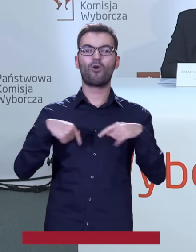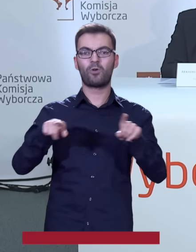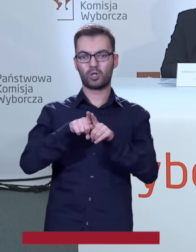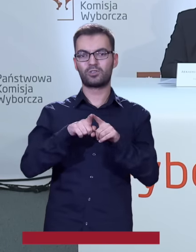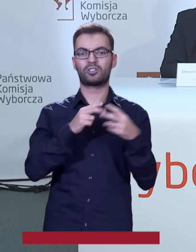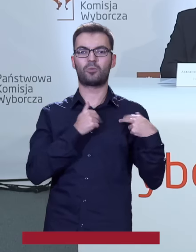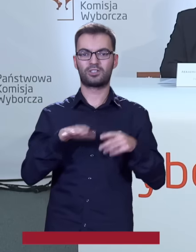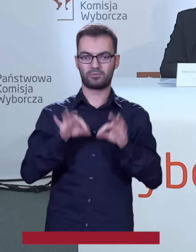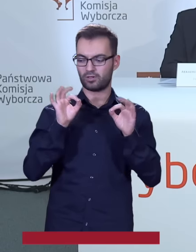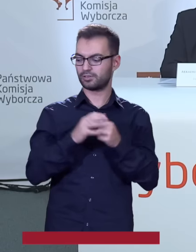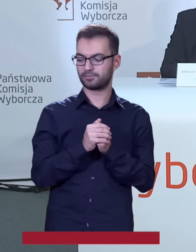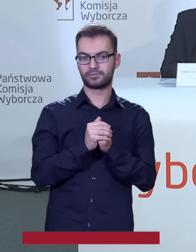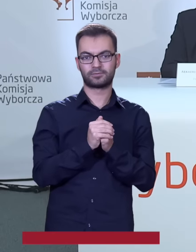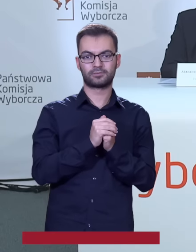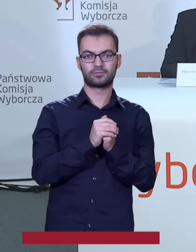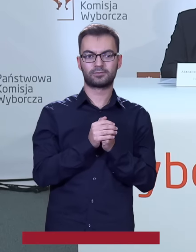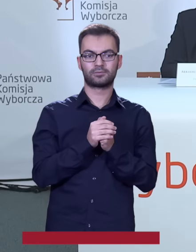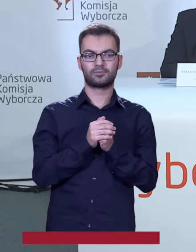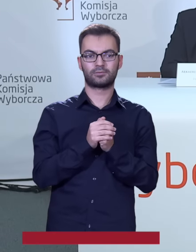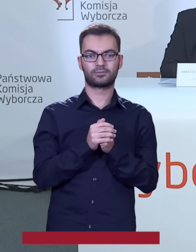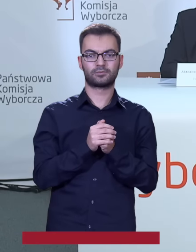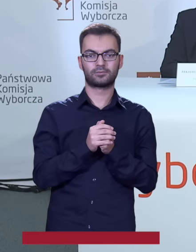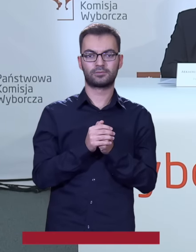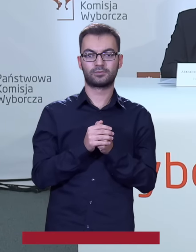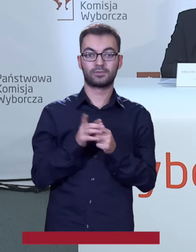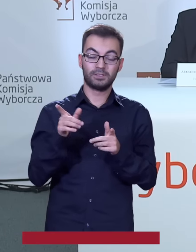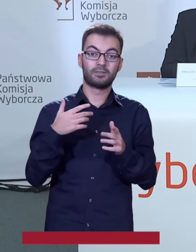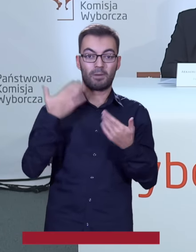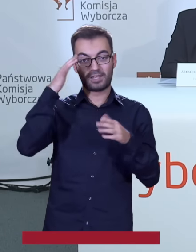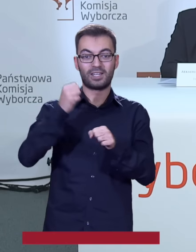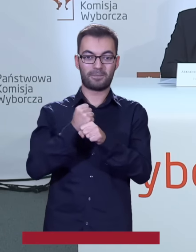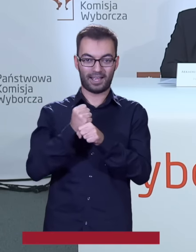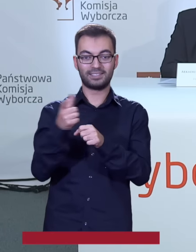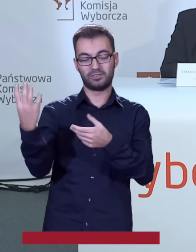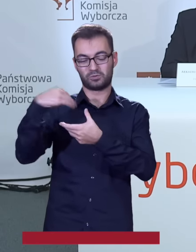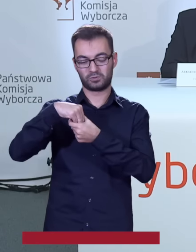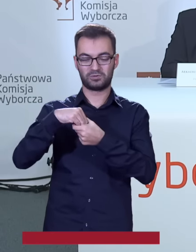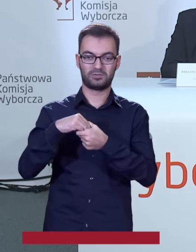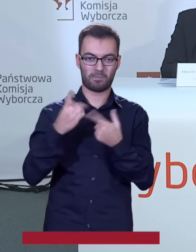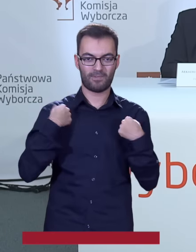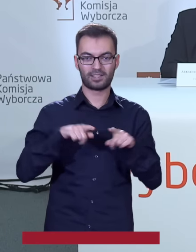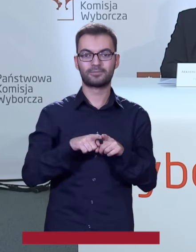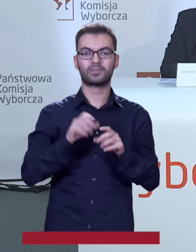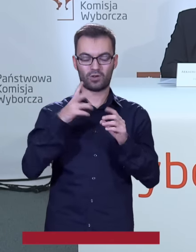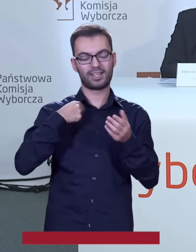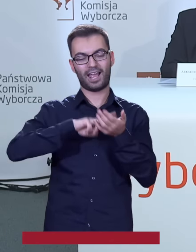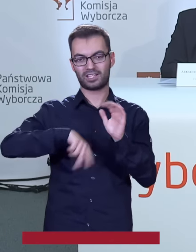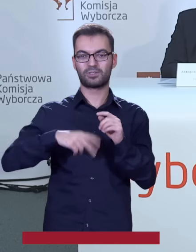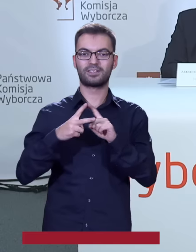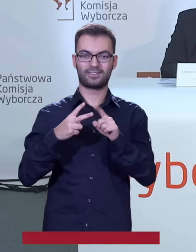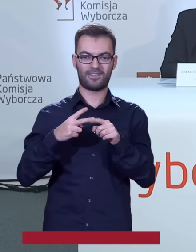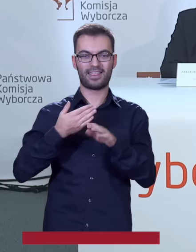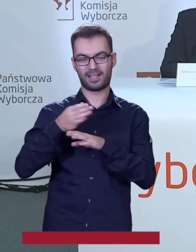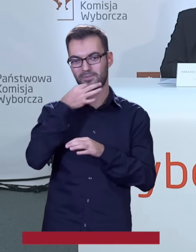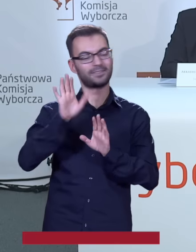wyborczych, przy których pracach, mam nadzieję, uczestniczyli. Dobrze, zrezygnuję z tych dwóch kolejnych pytań.